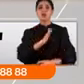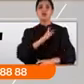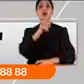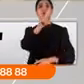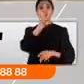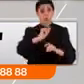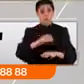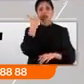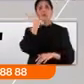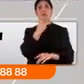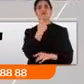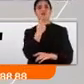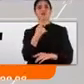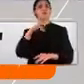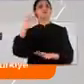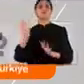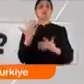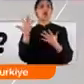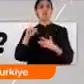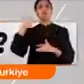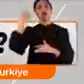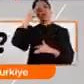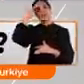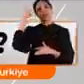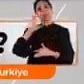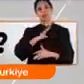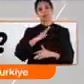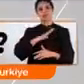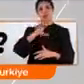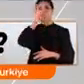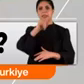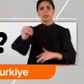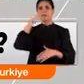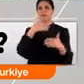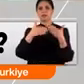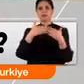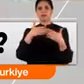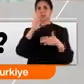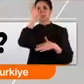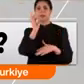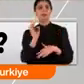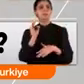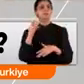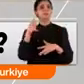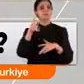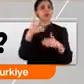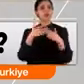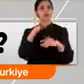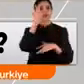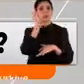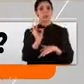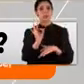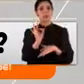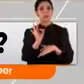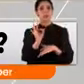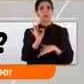yalancısın ya da başka bir niyetin var. Hiçbir şekilde kimse devreye girmedi. Kim girdi biliyor musunuz?